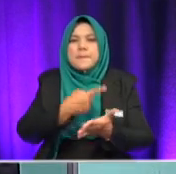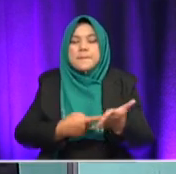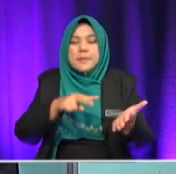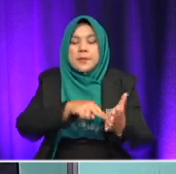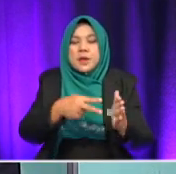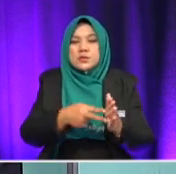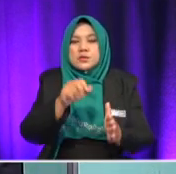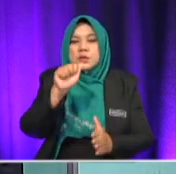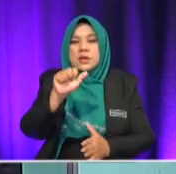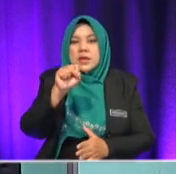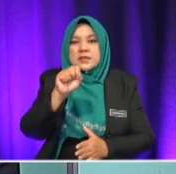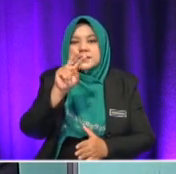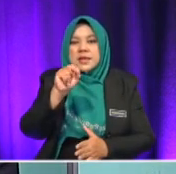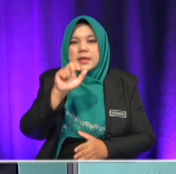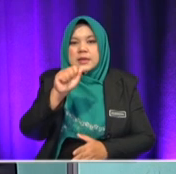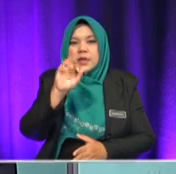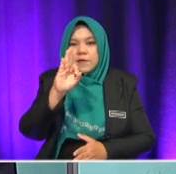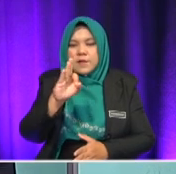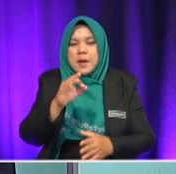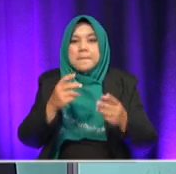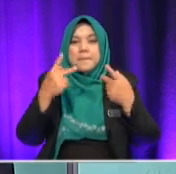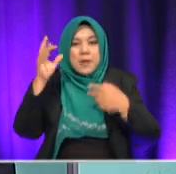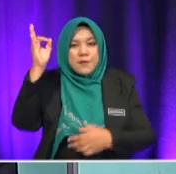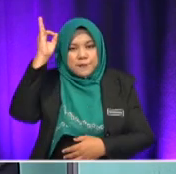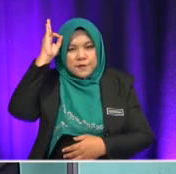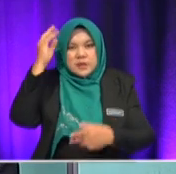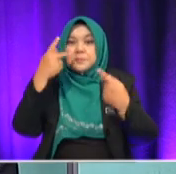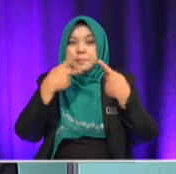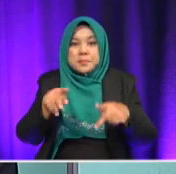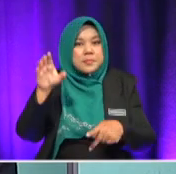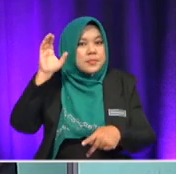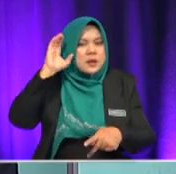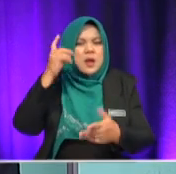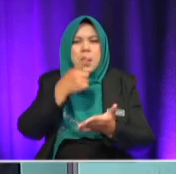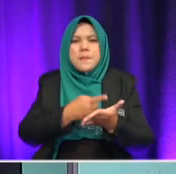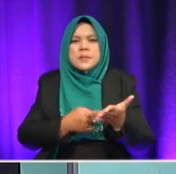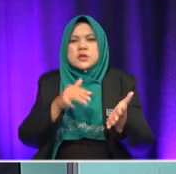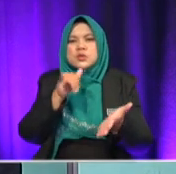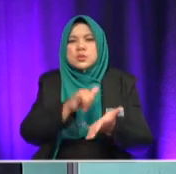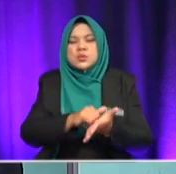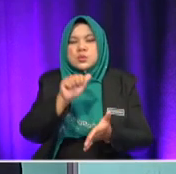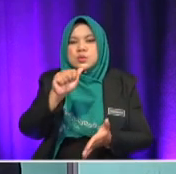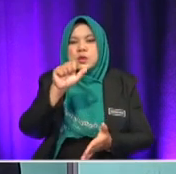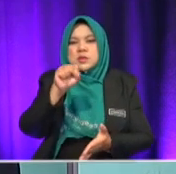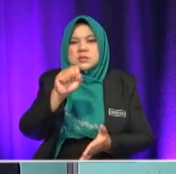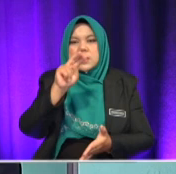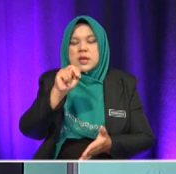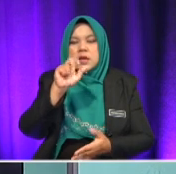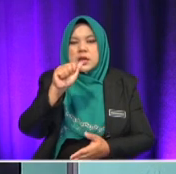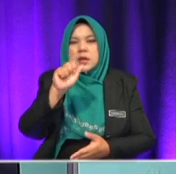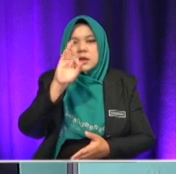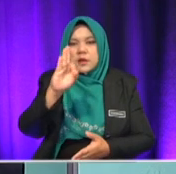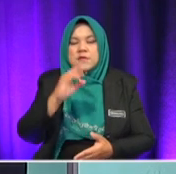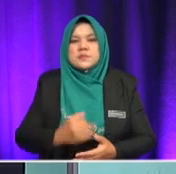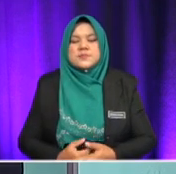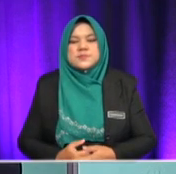oke Faiz pernah dengar tak apa itu asnaf benar dengar tidak kalau pernah dengar kalau tak dengar suara kalau